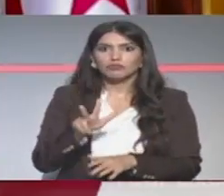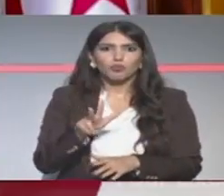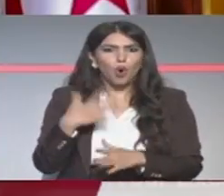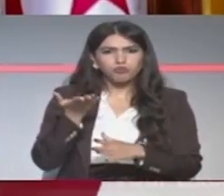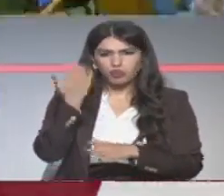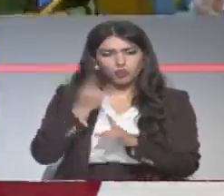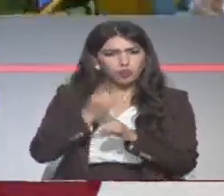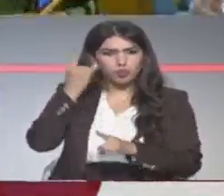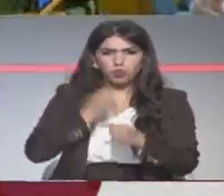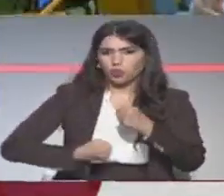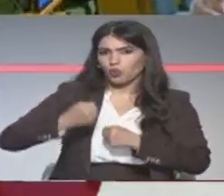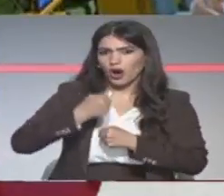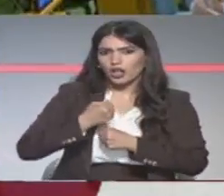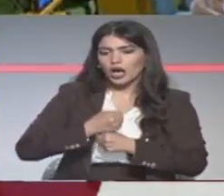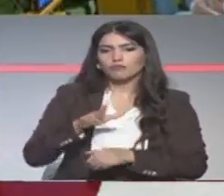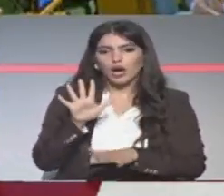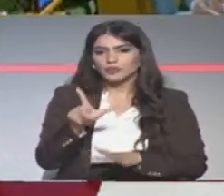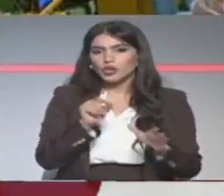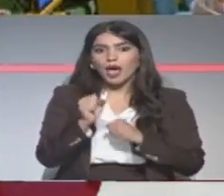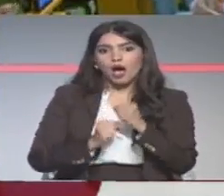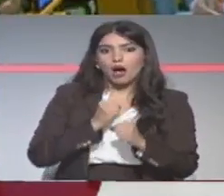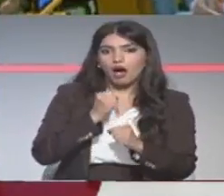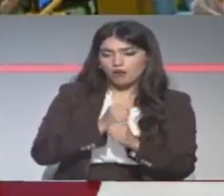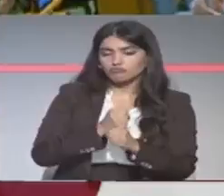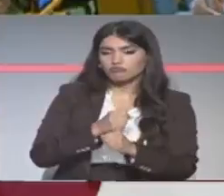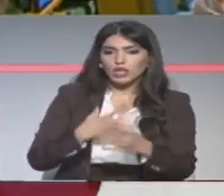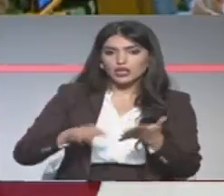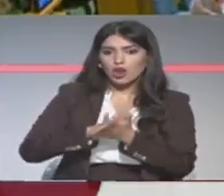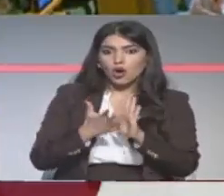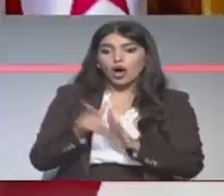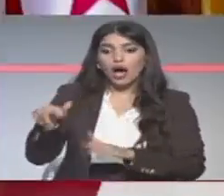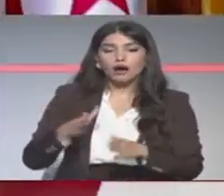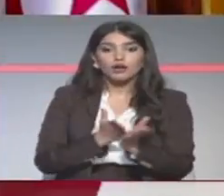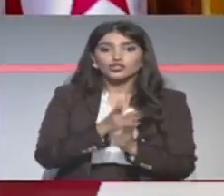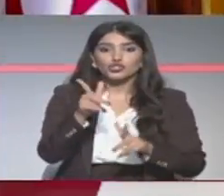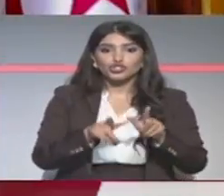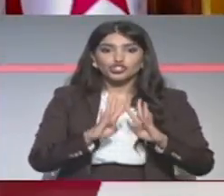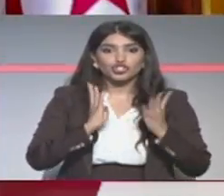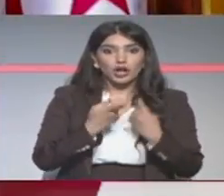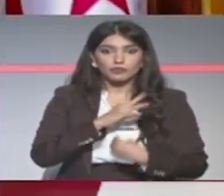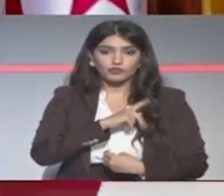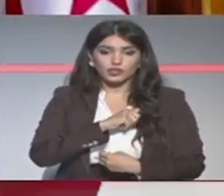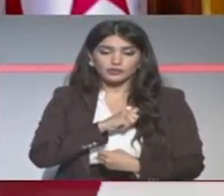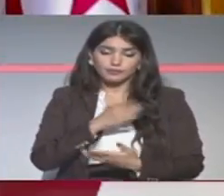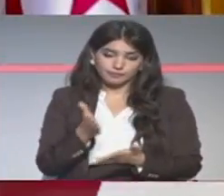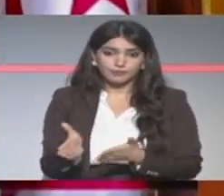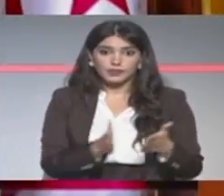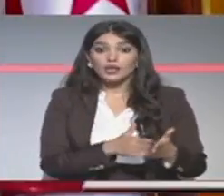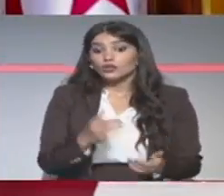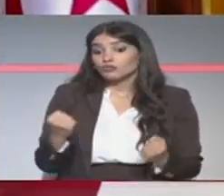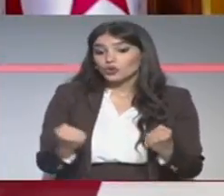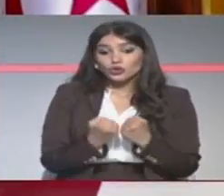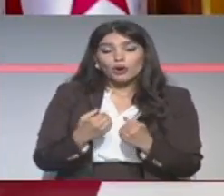3/4 قرن على إنشاء هذه المنظمة، وأهمها حق الشعب الفلسطيني في أرضه. للأسف ما